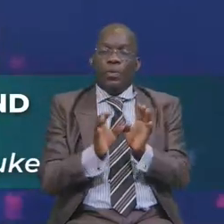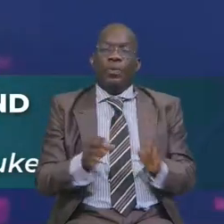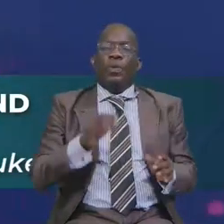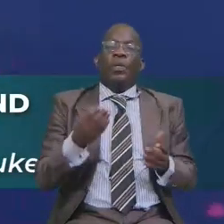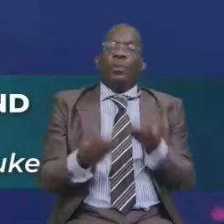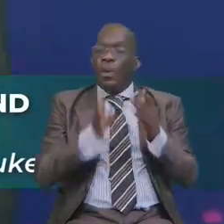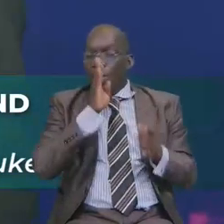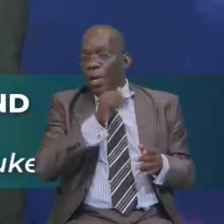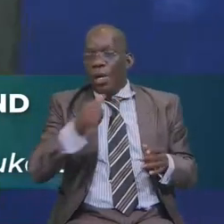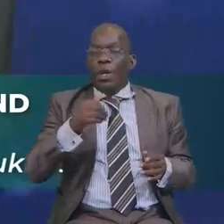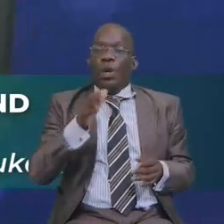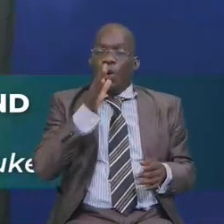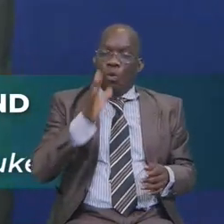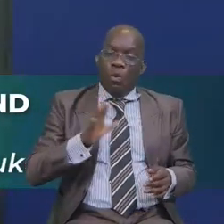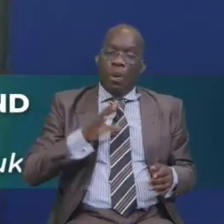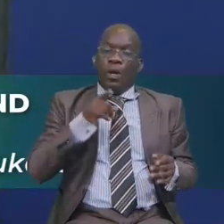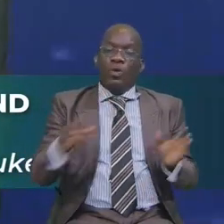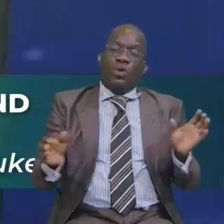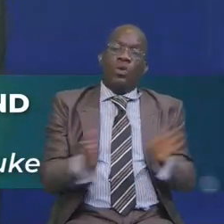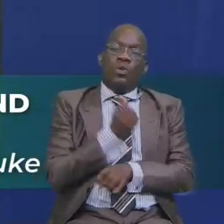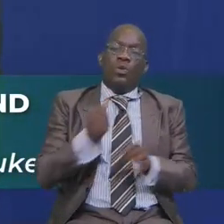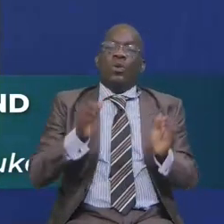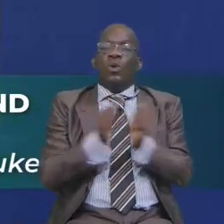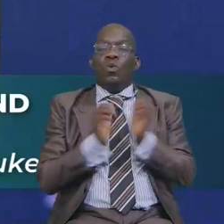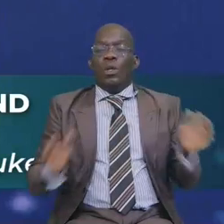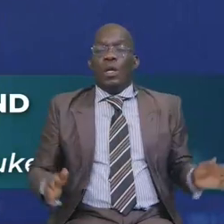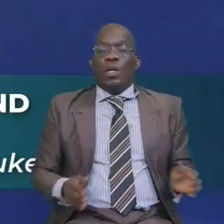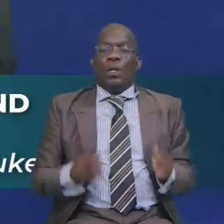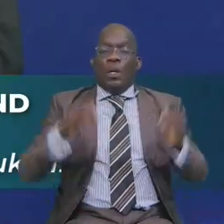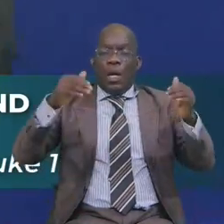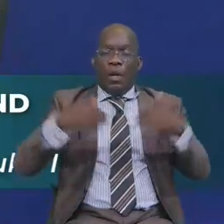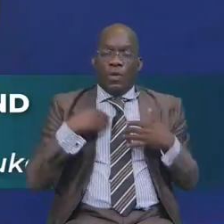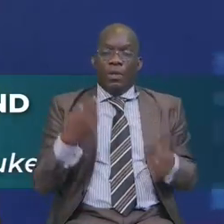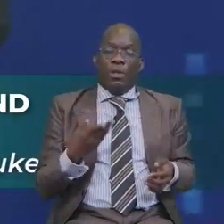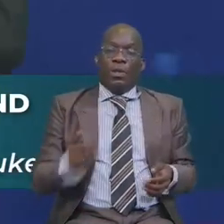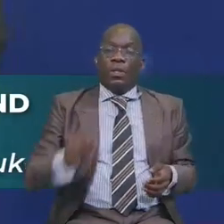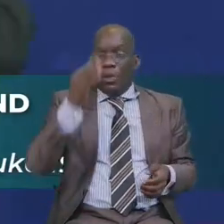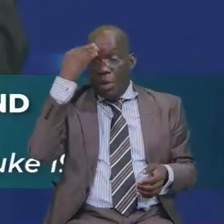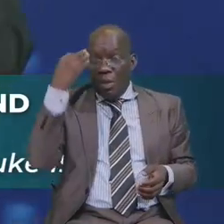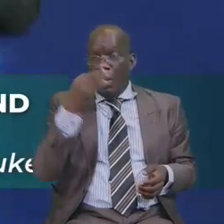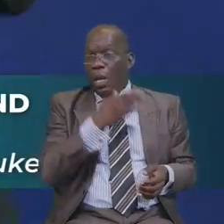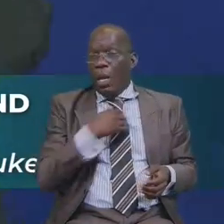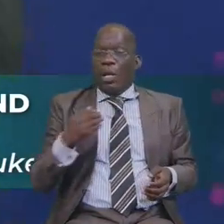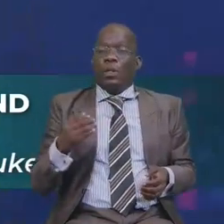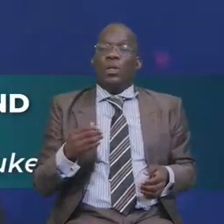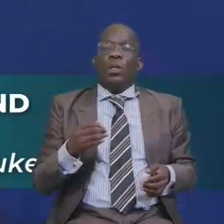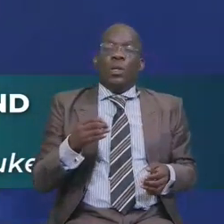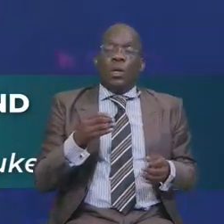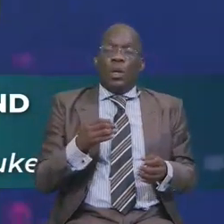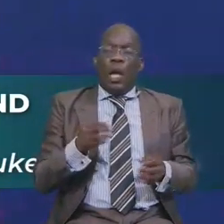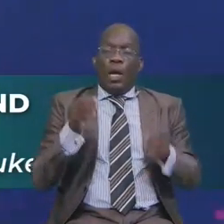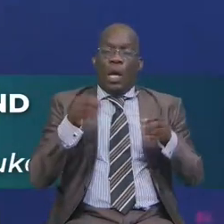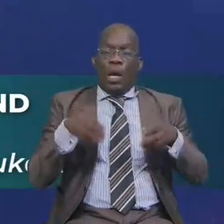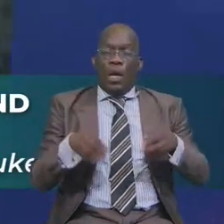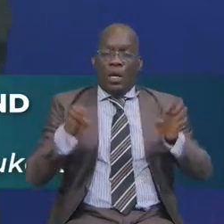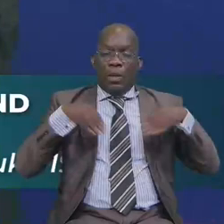femme que tu as volée sans même consulter ou avoir le consentement des parents. Ou celle que tu multiplies, première, deuxième,